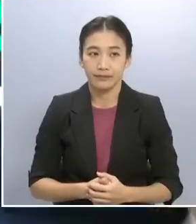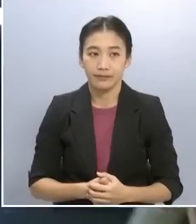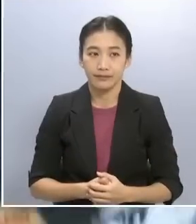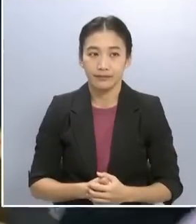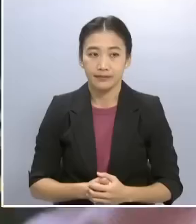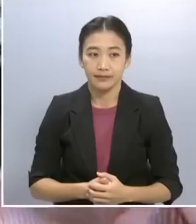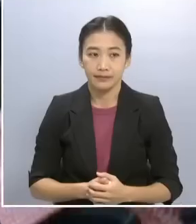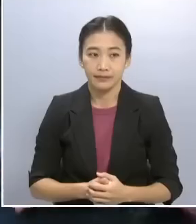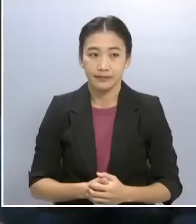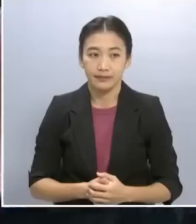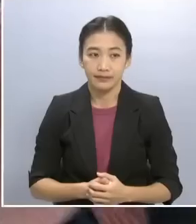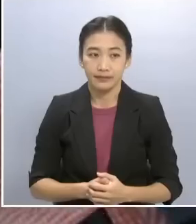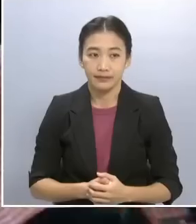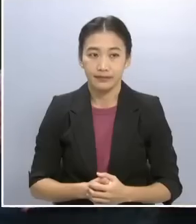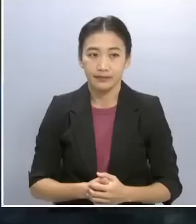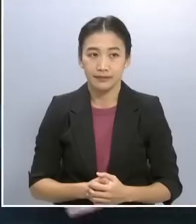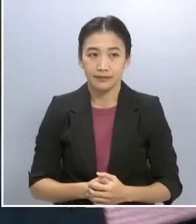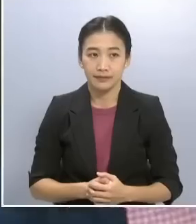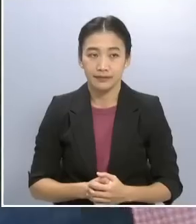เออ